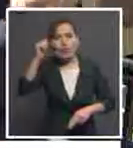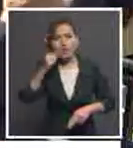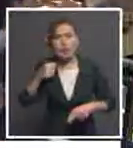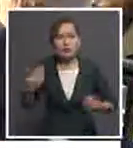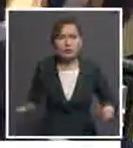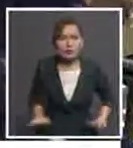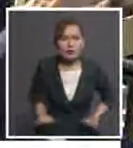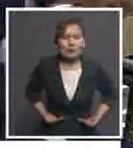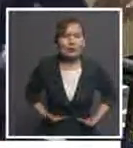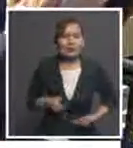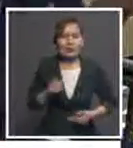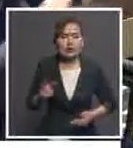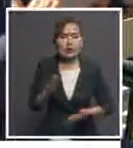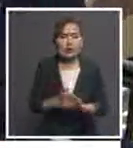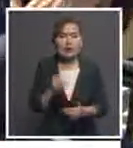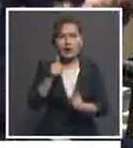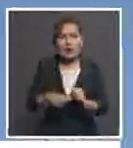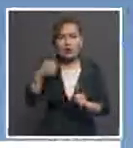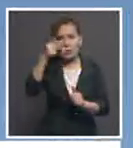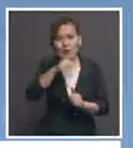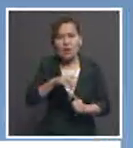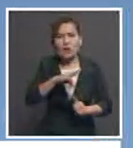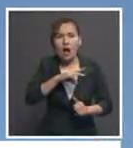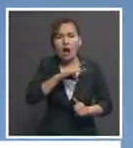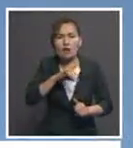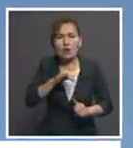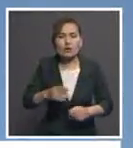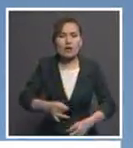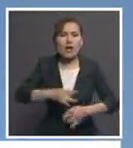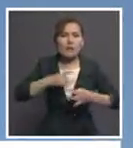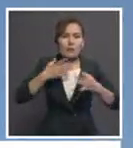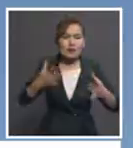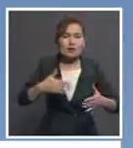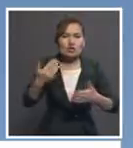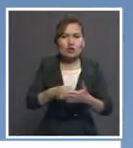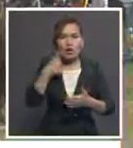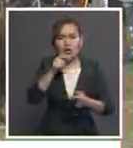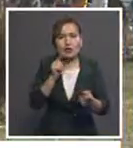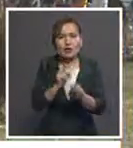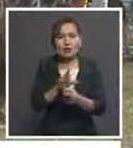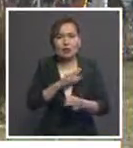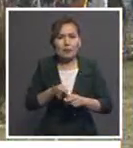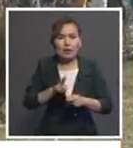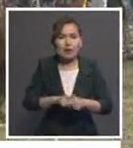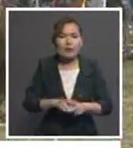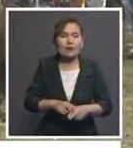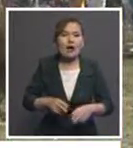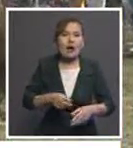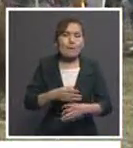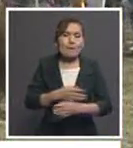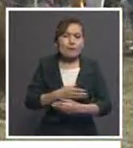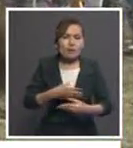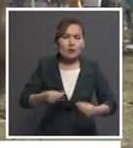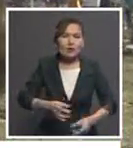өмір сүруде. Олар жылда Наурыз мерекесін асыға күтіп, ерекше көңіл-күймен тойлайды. Достықтың жалауын көтеріп, әз Наурызда бас